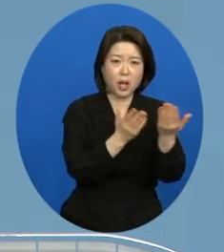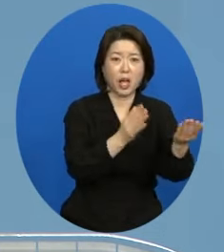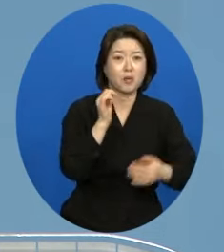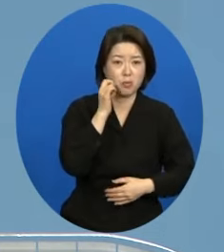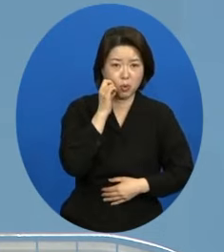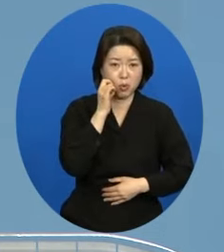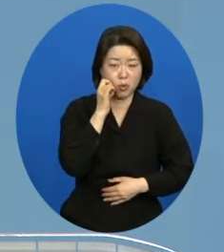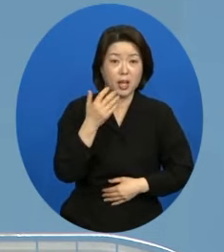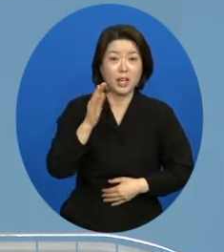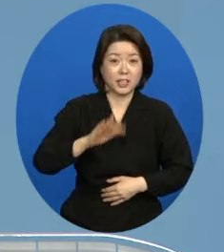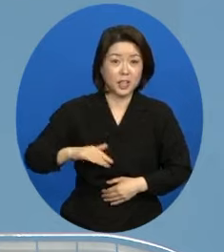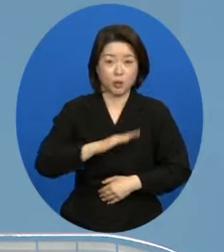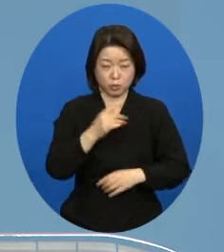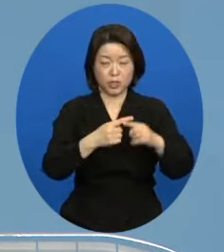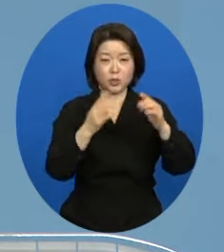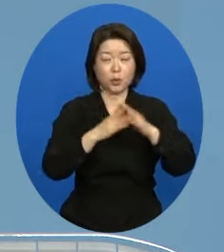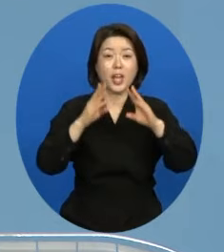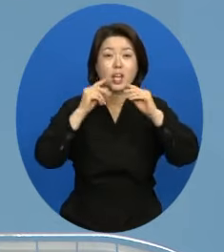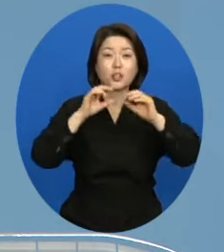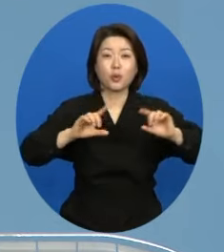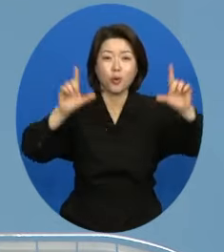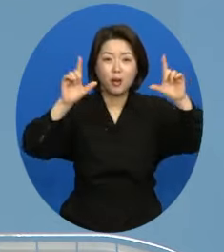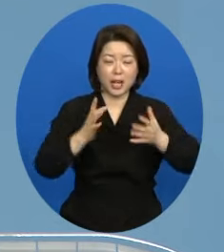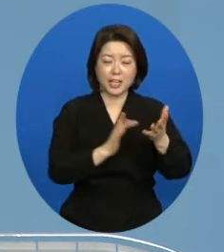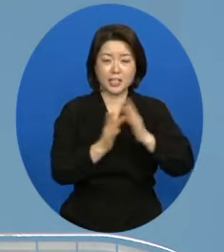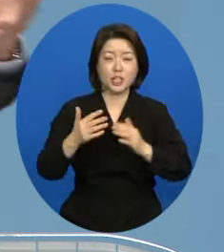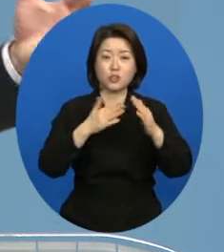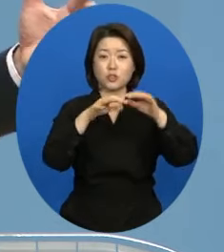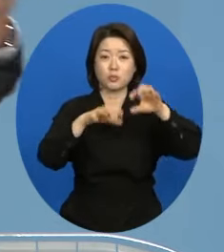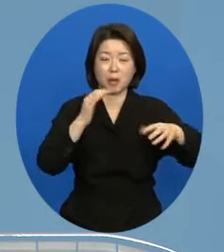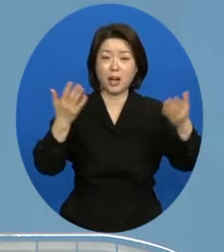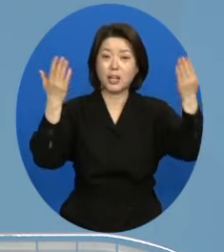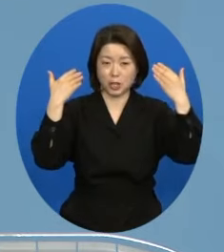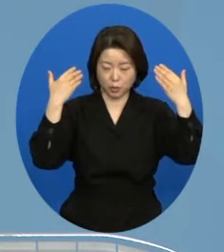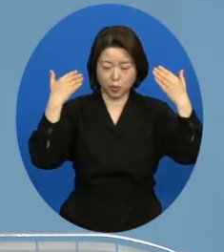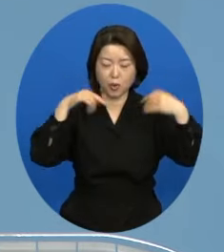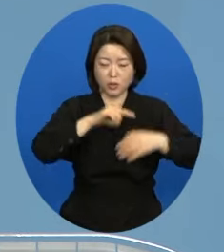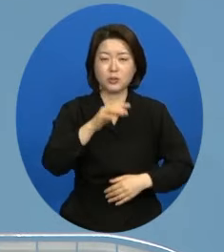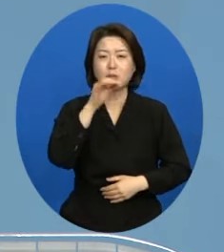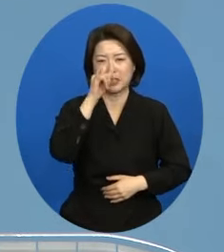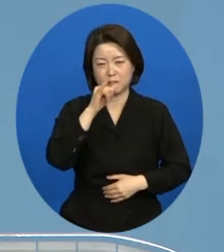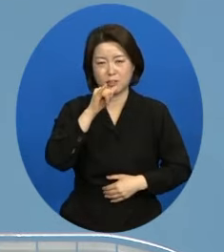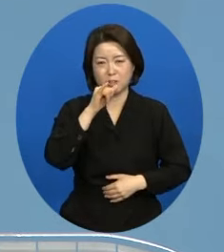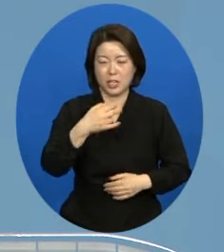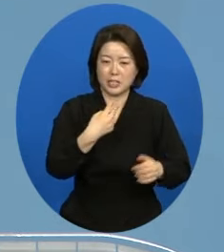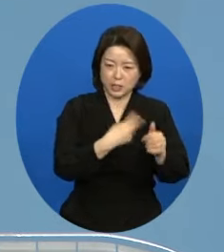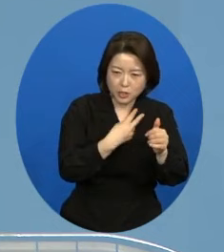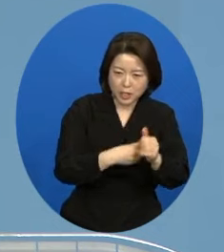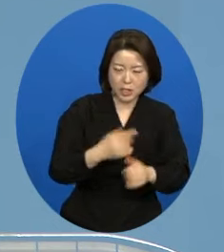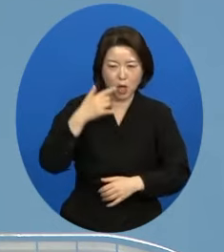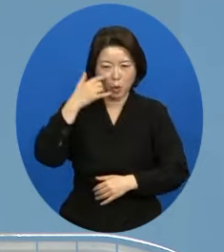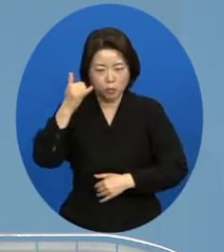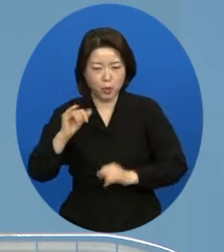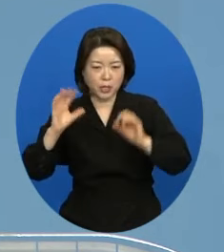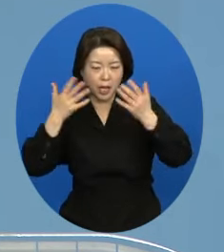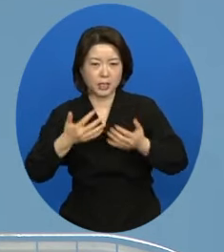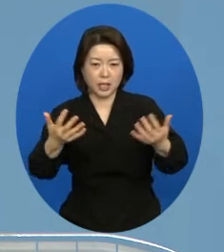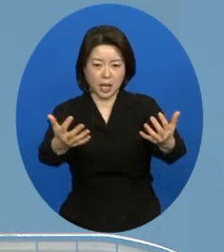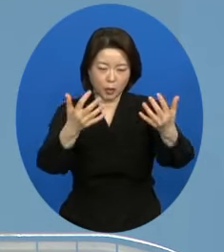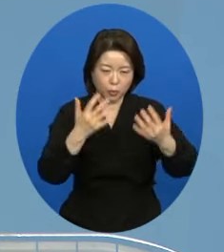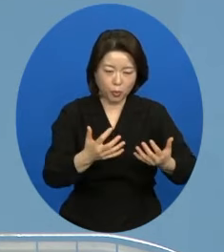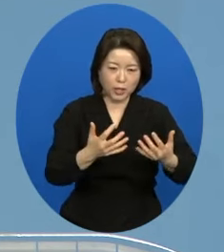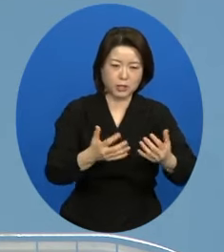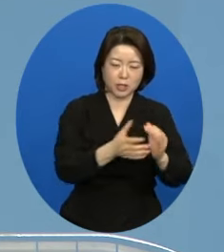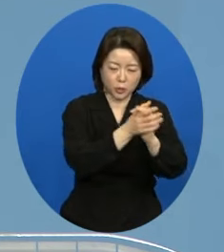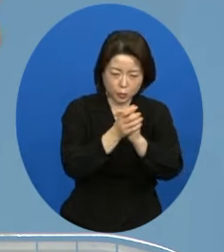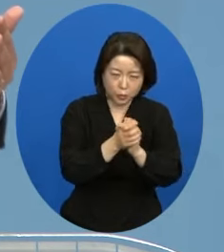학교라고 토요일에 아이들과 함께하며 밥도 같이 먹고 하는 우리 선생님들과 함께하는 시간들이 있 그리고어 교회 우리 학부모 기도